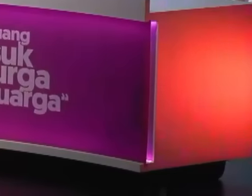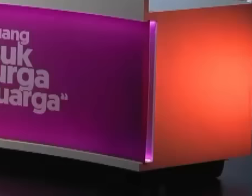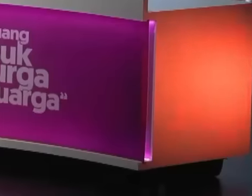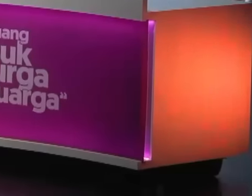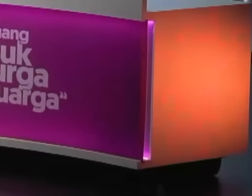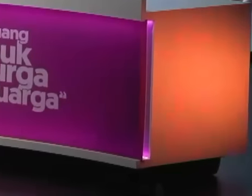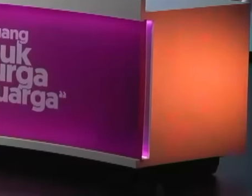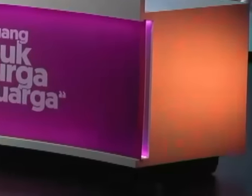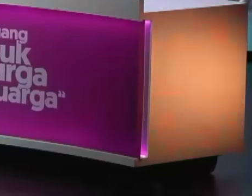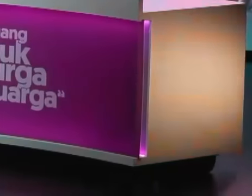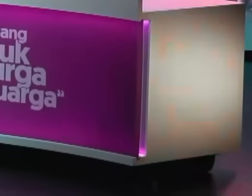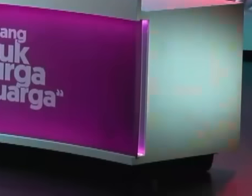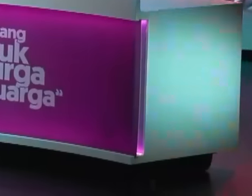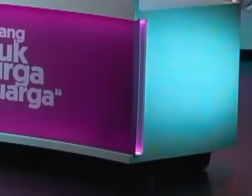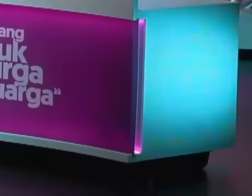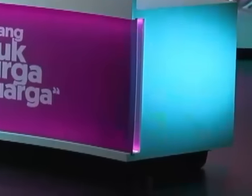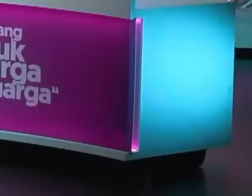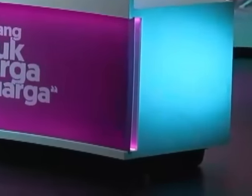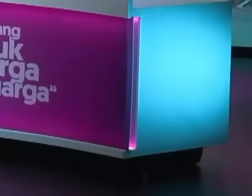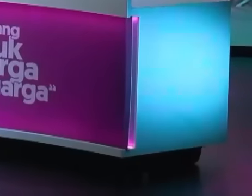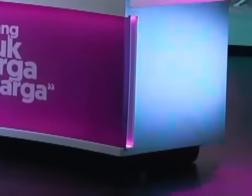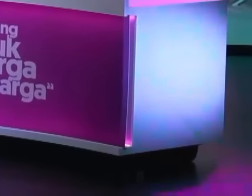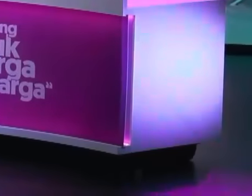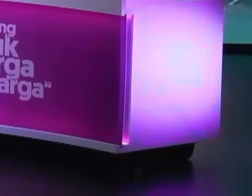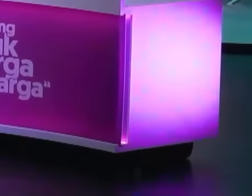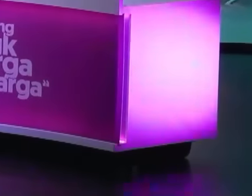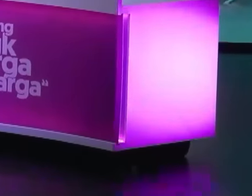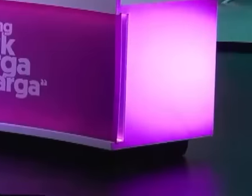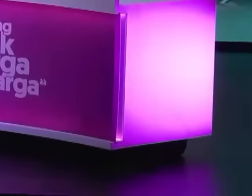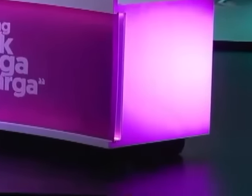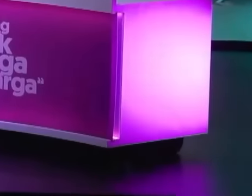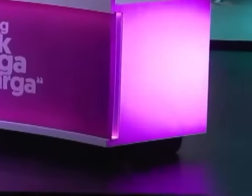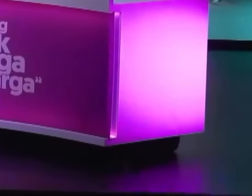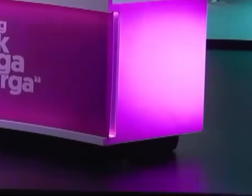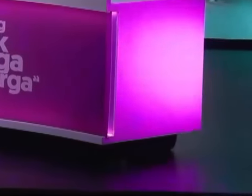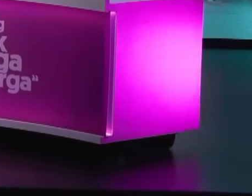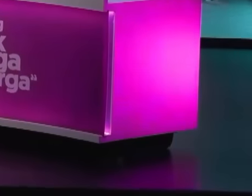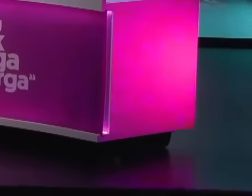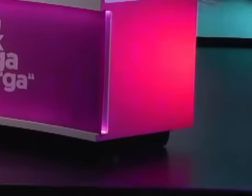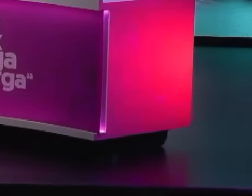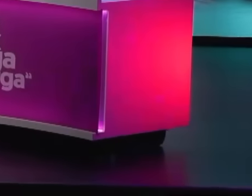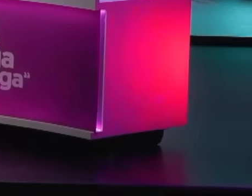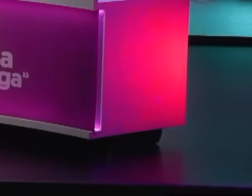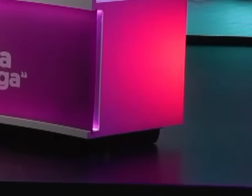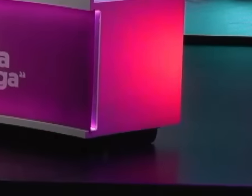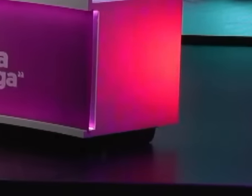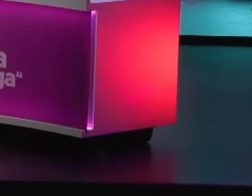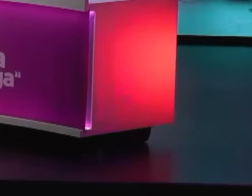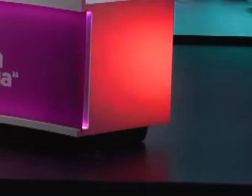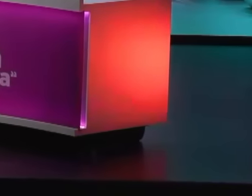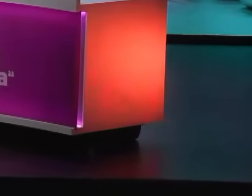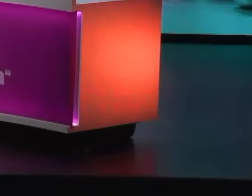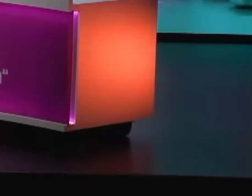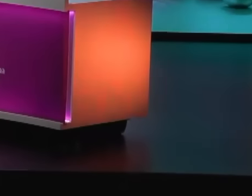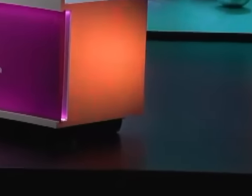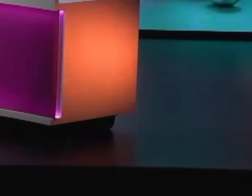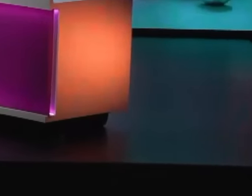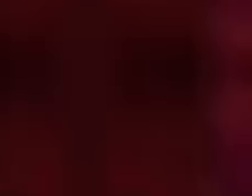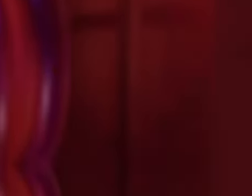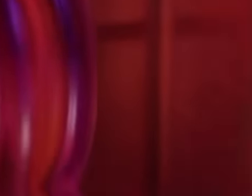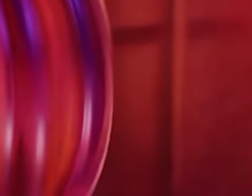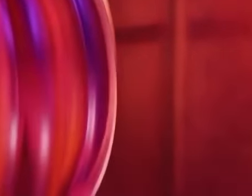satunya ialah suka memberi alasan untuk perjuangan untuk melakukan kebaikan. Kita ikuti diskusi dalam episod kali